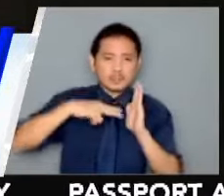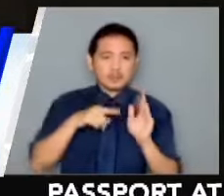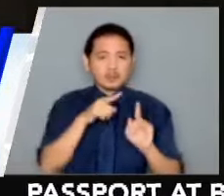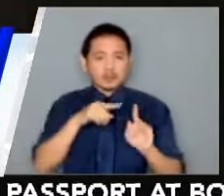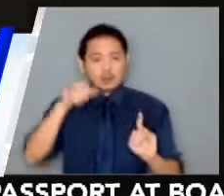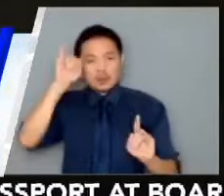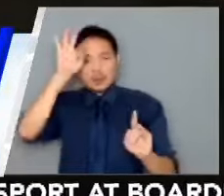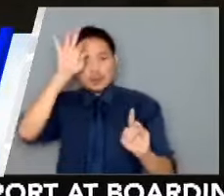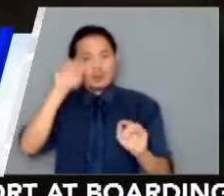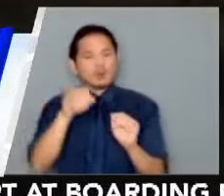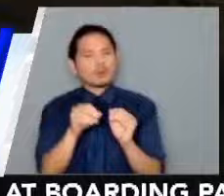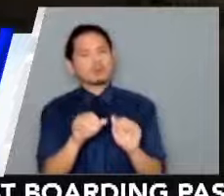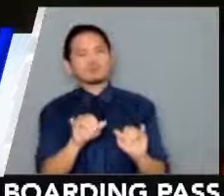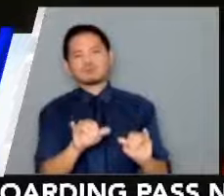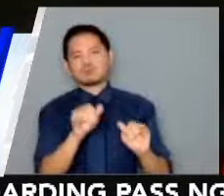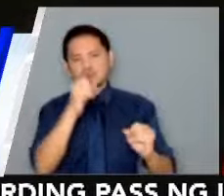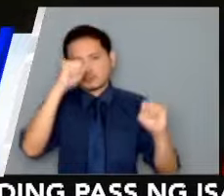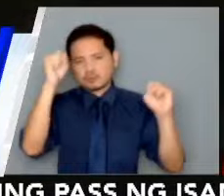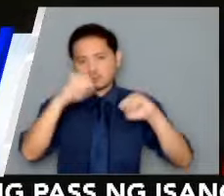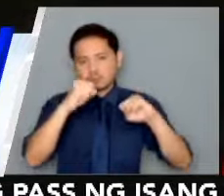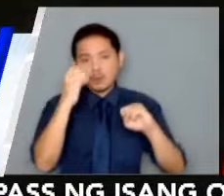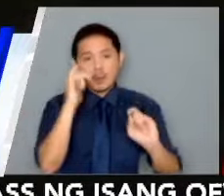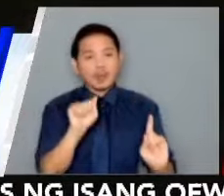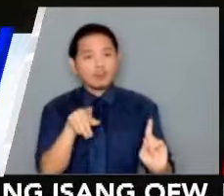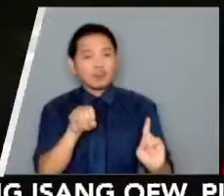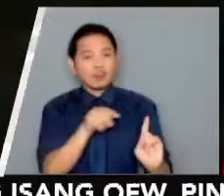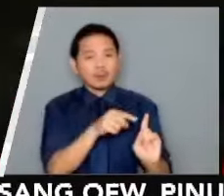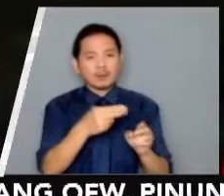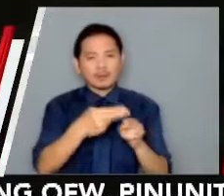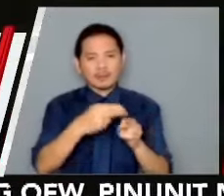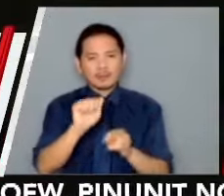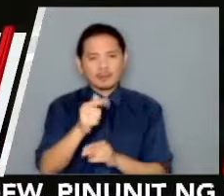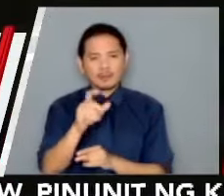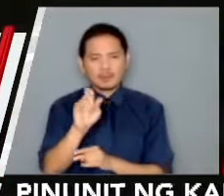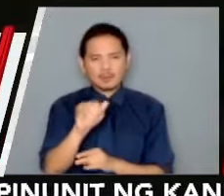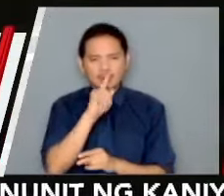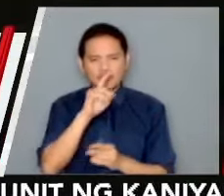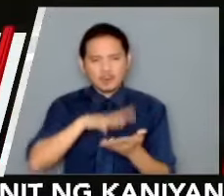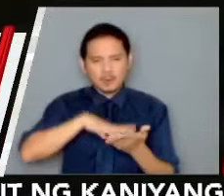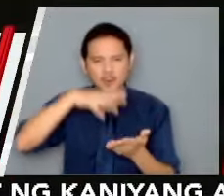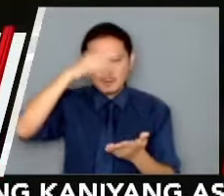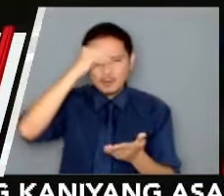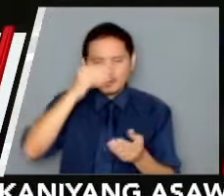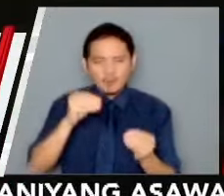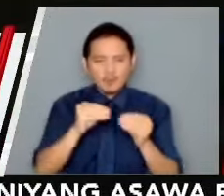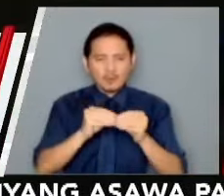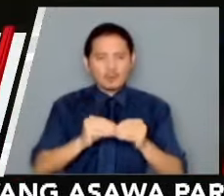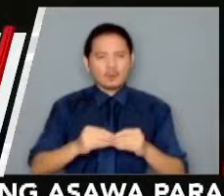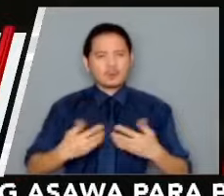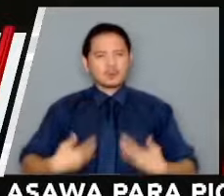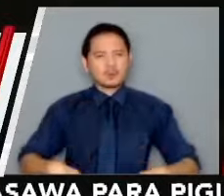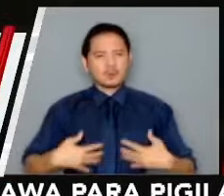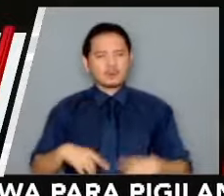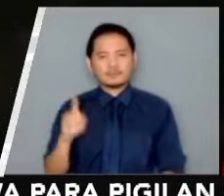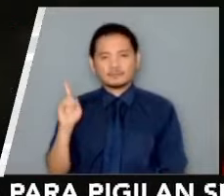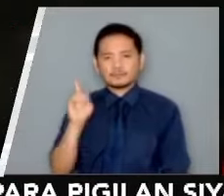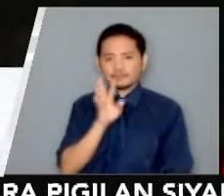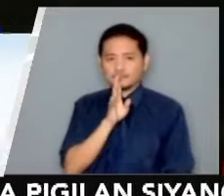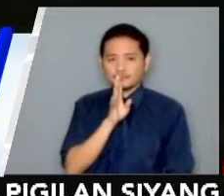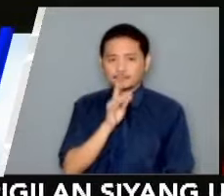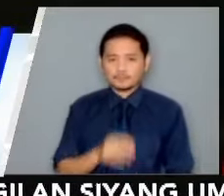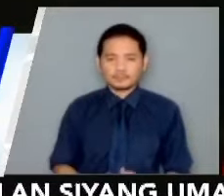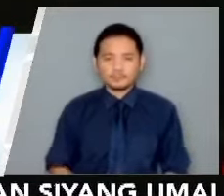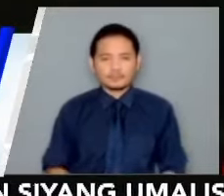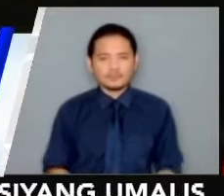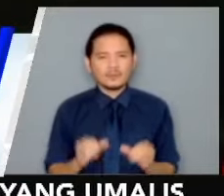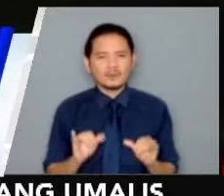ang development ng kanyang apo na si Gabby. Medyo hirap silang mag-catch up kasi alam na, maski pa paano,